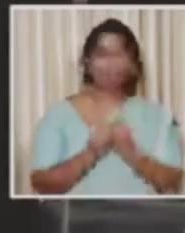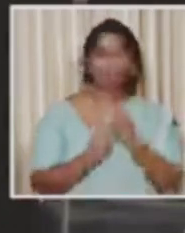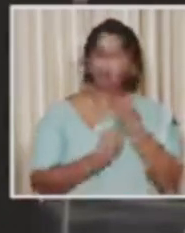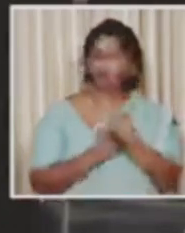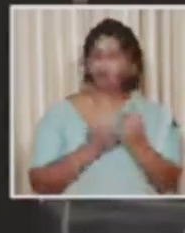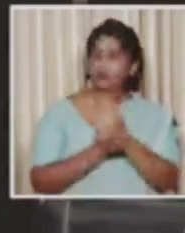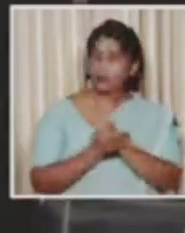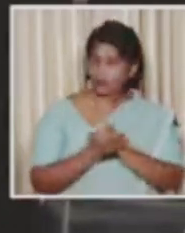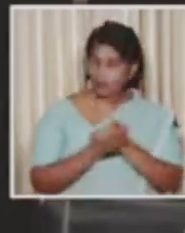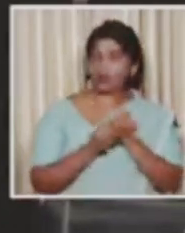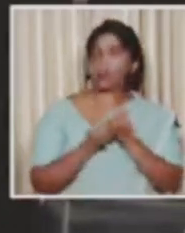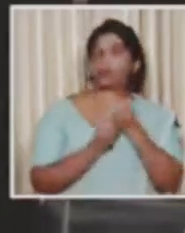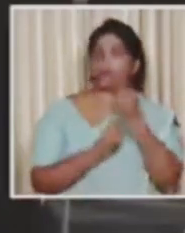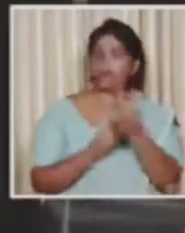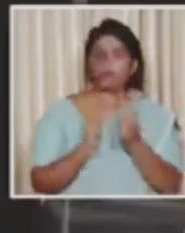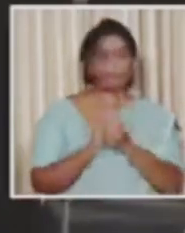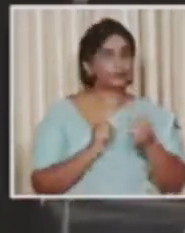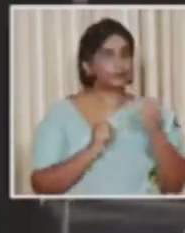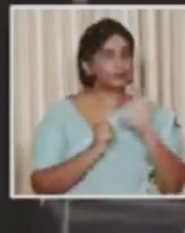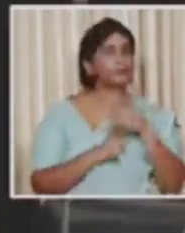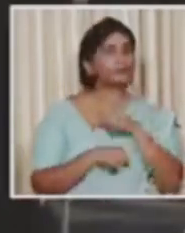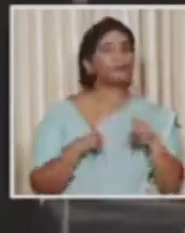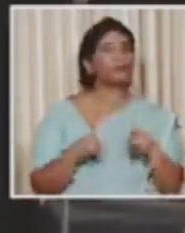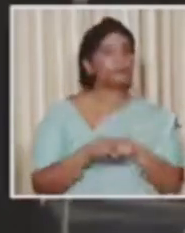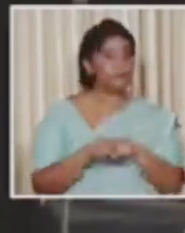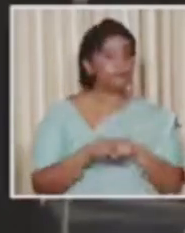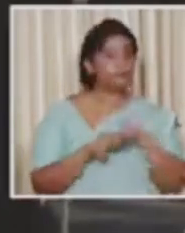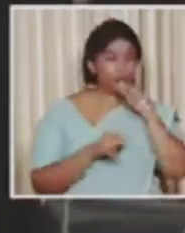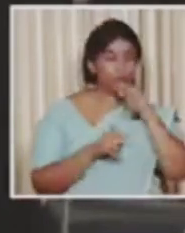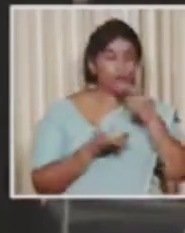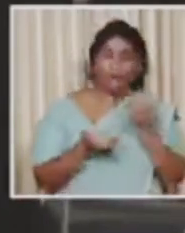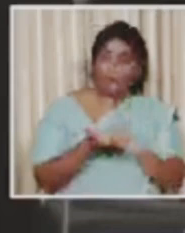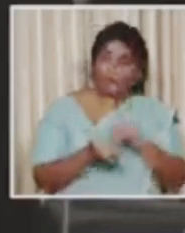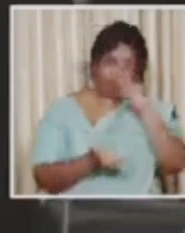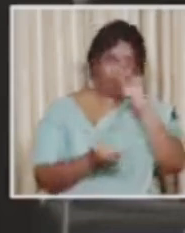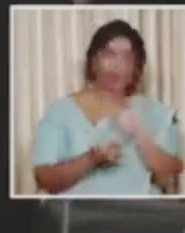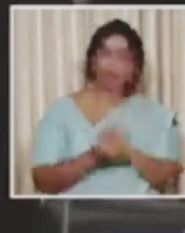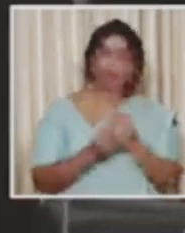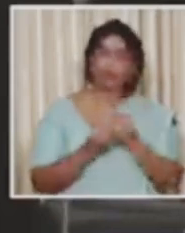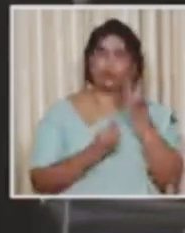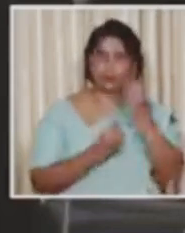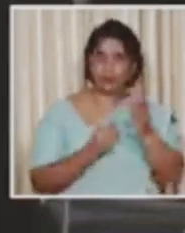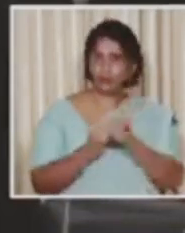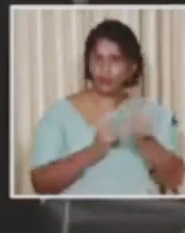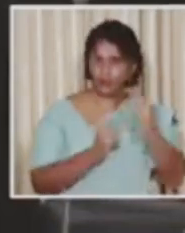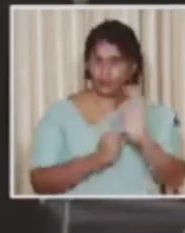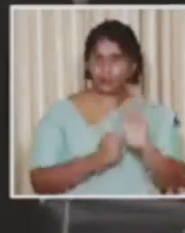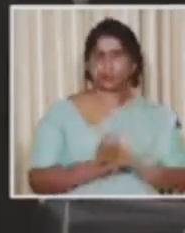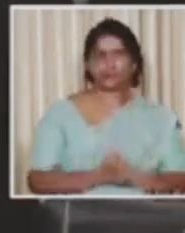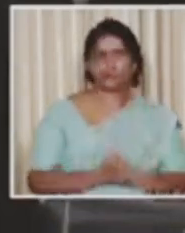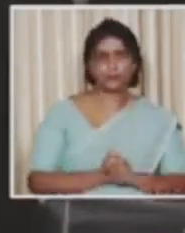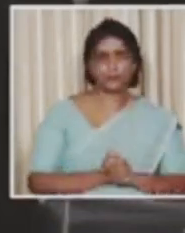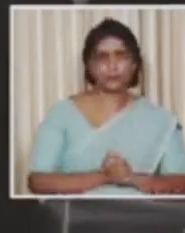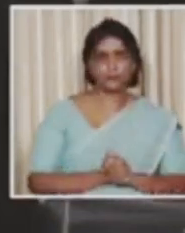සියලු දෙනාටම ලබා දෙන්නටත් කටයුතු කරලා තියෙනවා. ඒ සඳහා අමතර ආරක්ෂාවක් මේ අයට ලබා දෙන්න කටයුතු කරලා තියෙනවා.